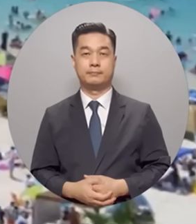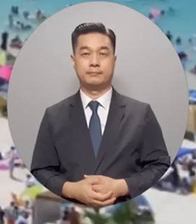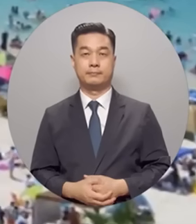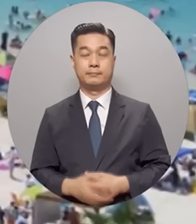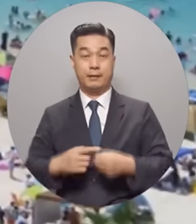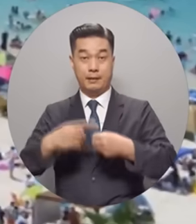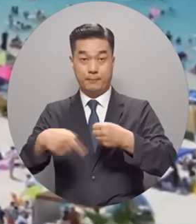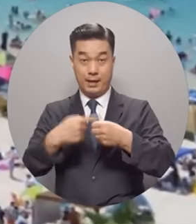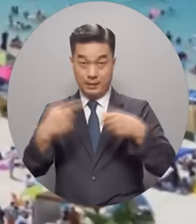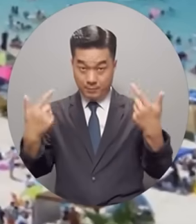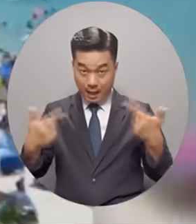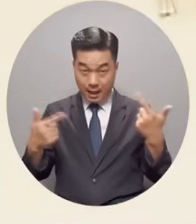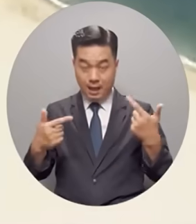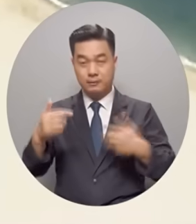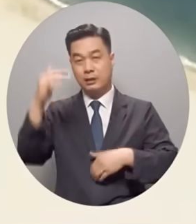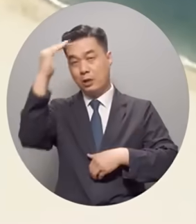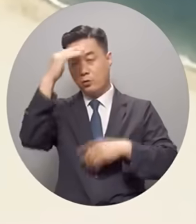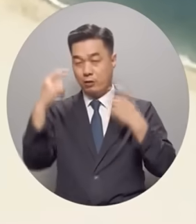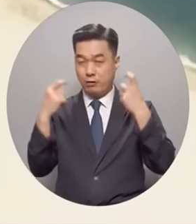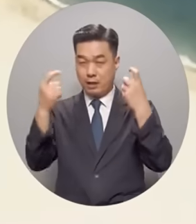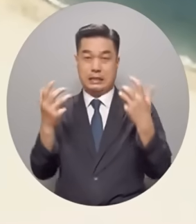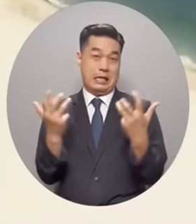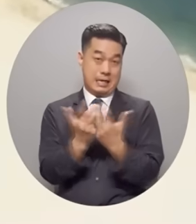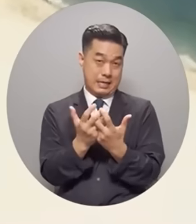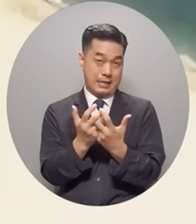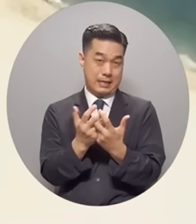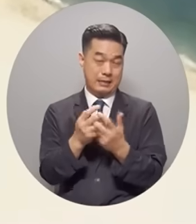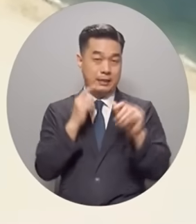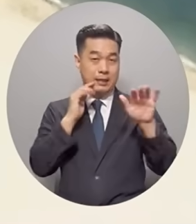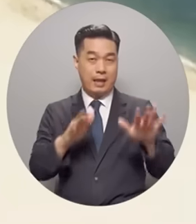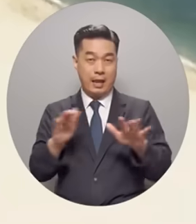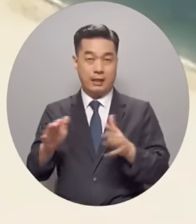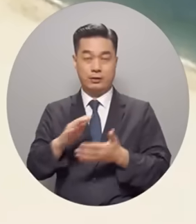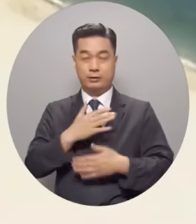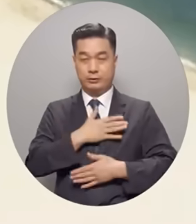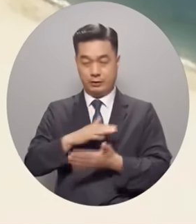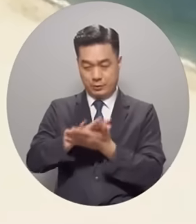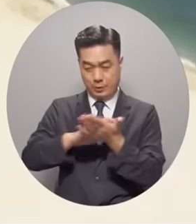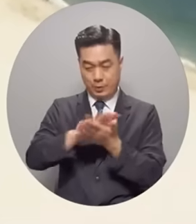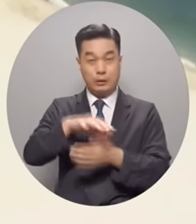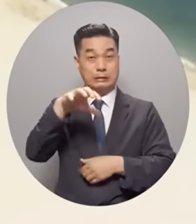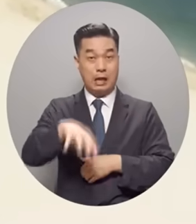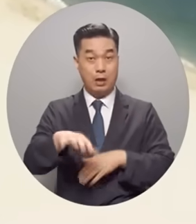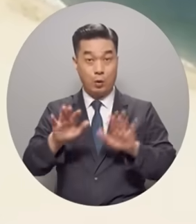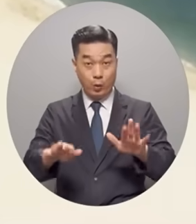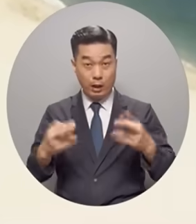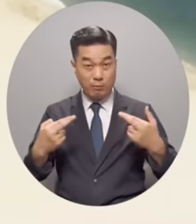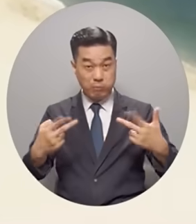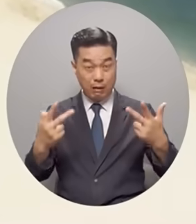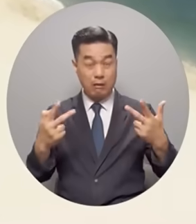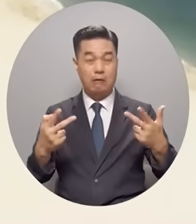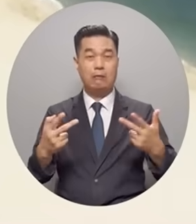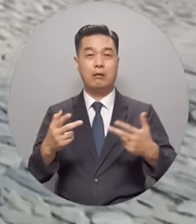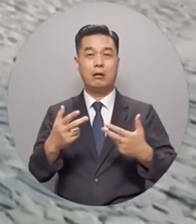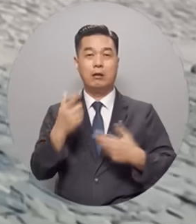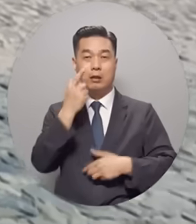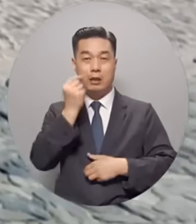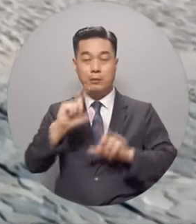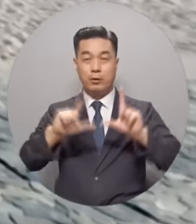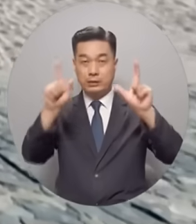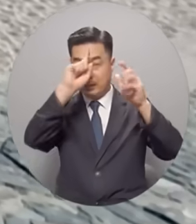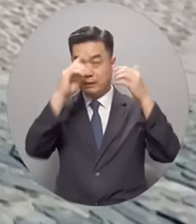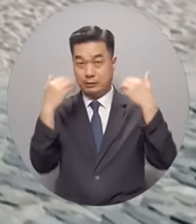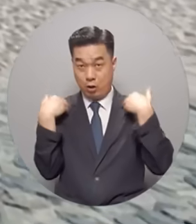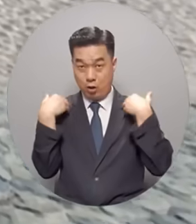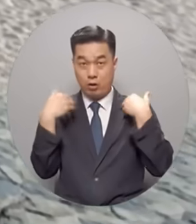매년 이맘때면 관광객들로 가득 찼던 해수욕장이 올해는 텅 비었습니다. 일본 기상청이 난카이 거대